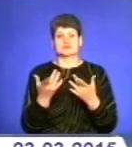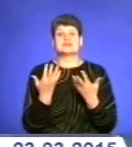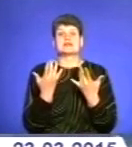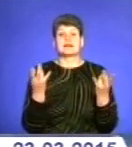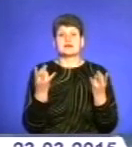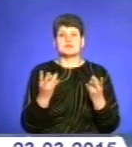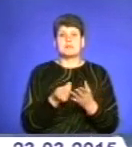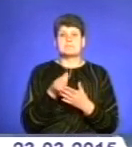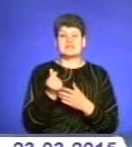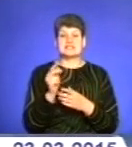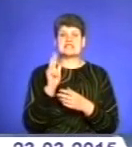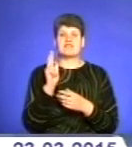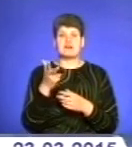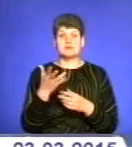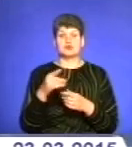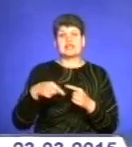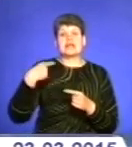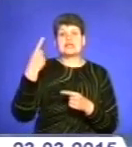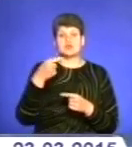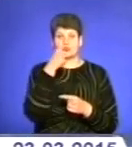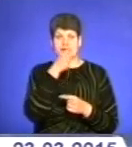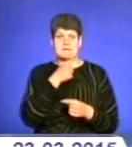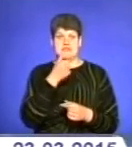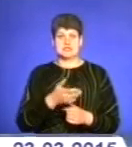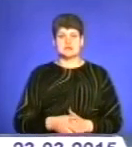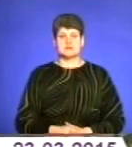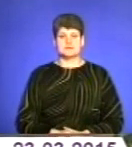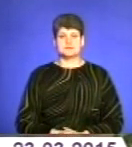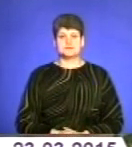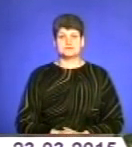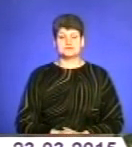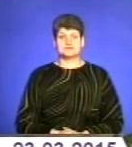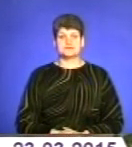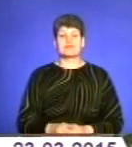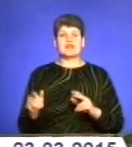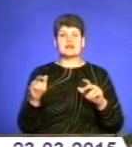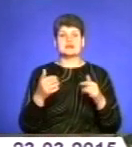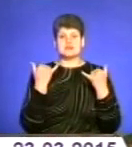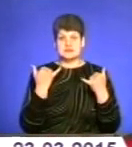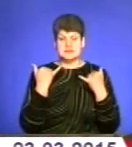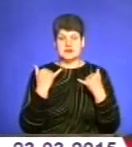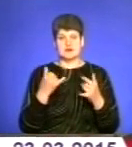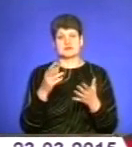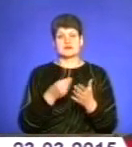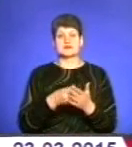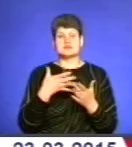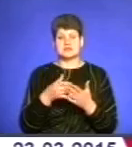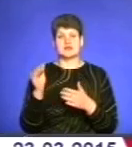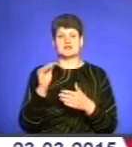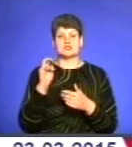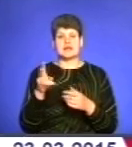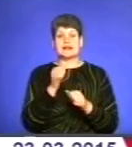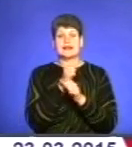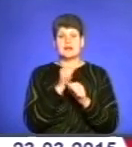доведеться викласти за квартплату наступного місяця? Про це далі у сюжеті. Діючий тариф, як зазначають представники ЖЕКів, не